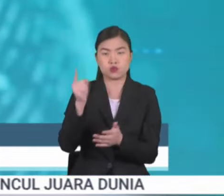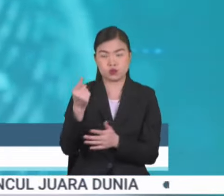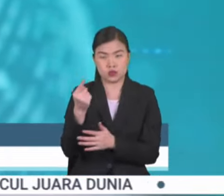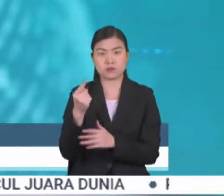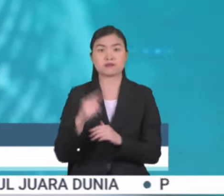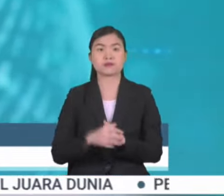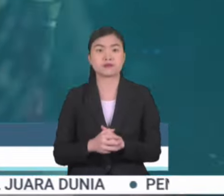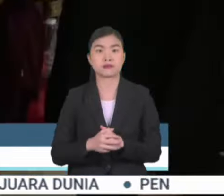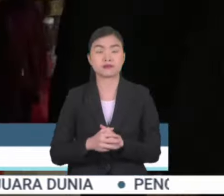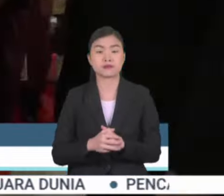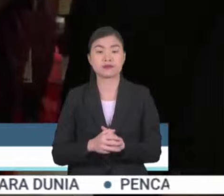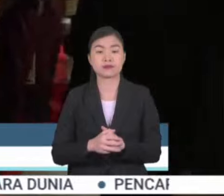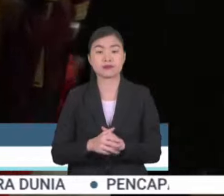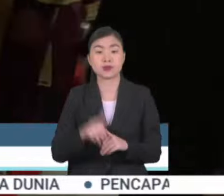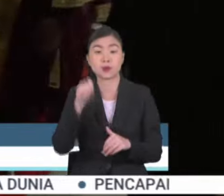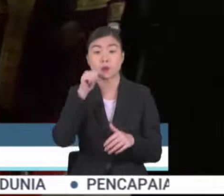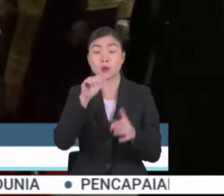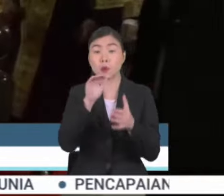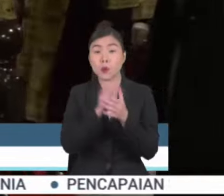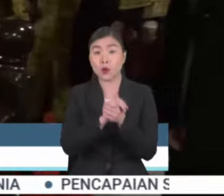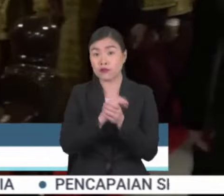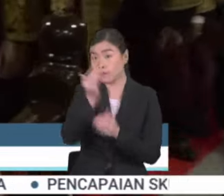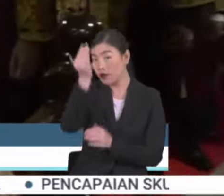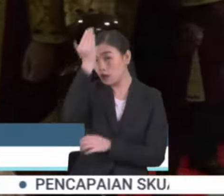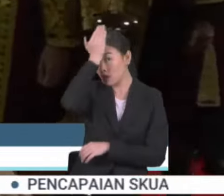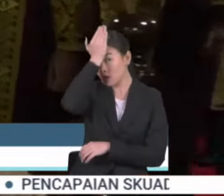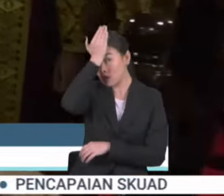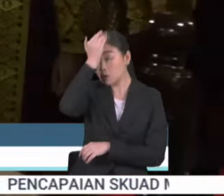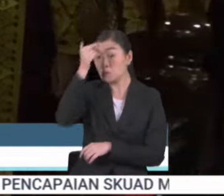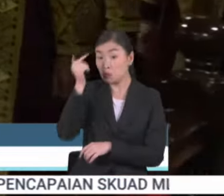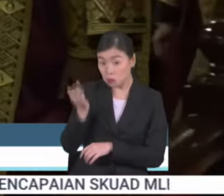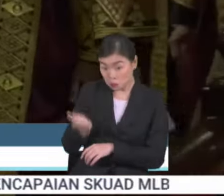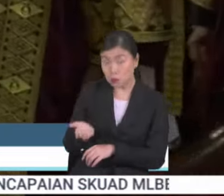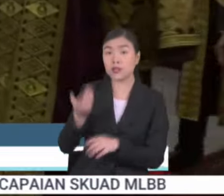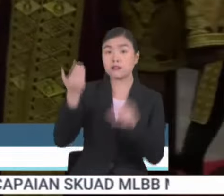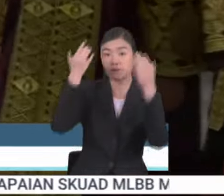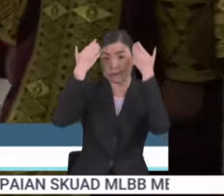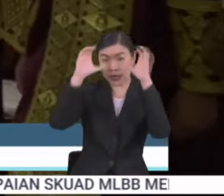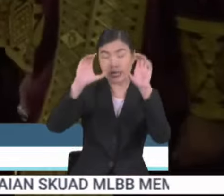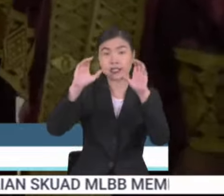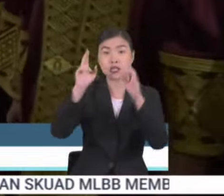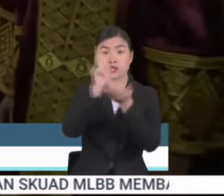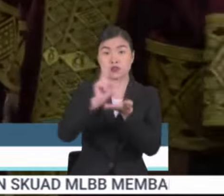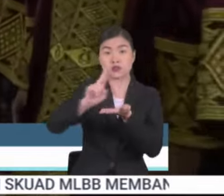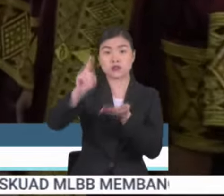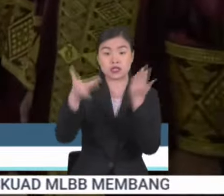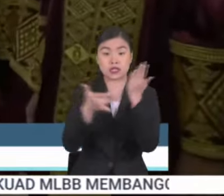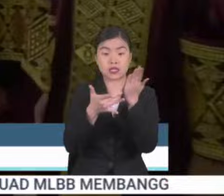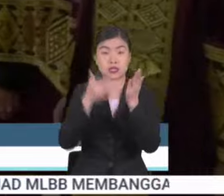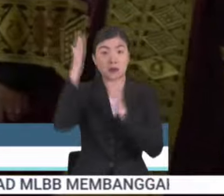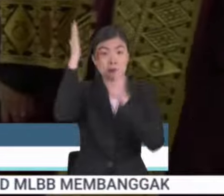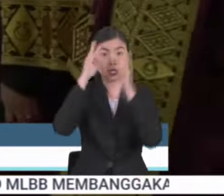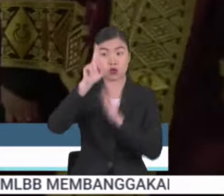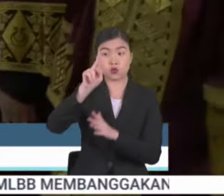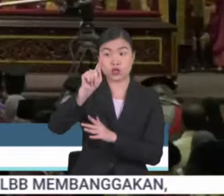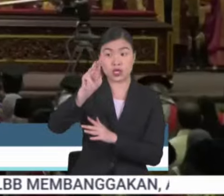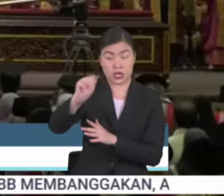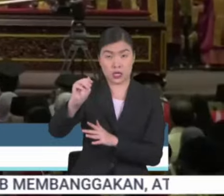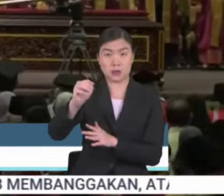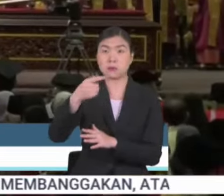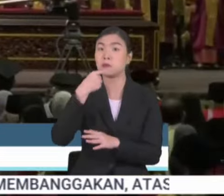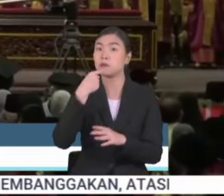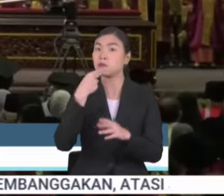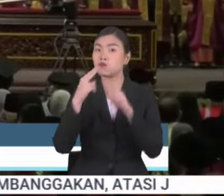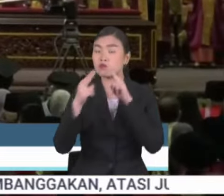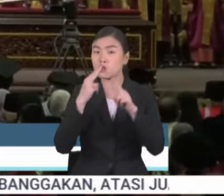sahaja. Raja Permaisuri Agong Raja Zarif Sofia yang merupakan Chancellor Universiti Teknologi Malaysia UTM bertitah sebagai